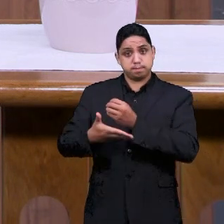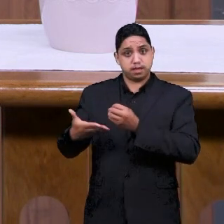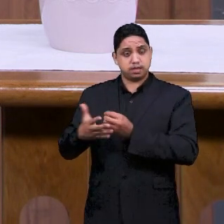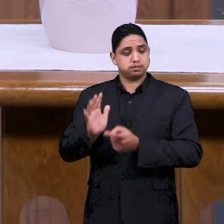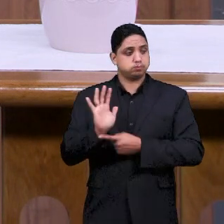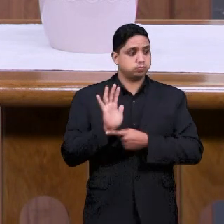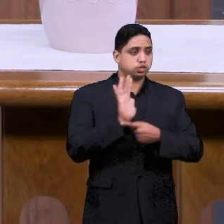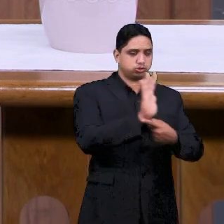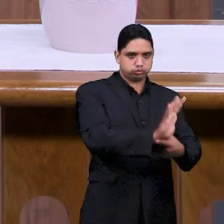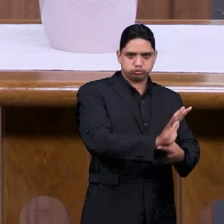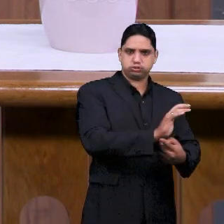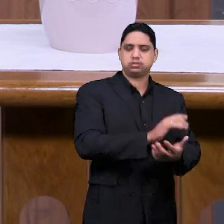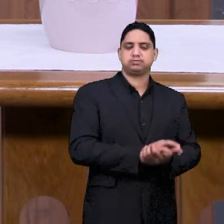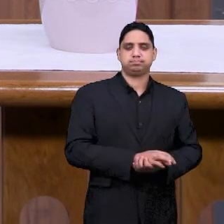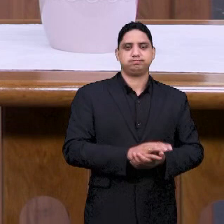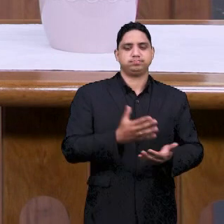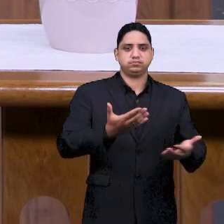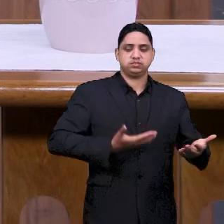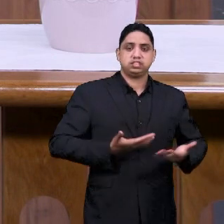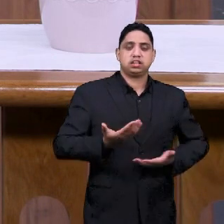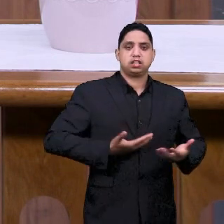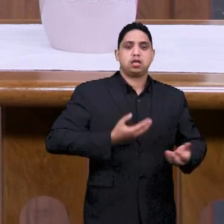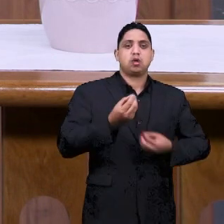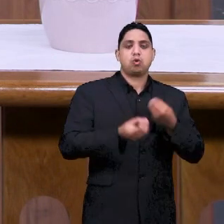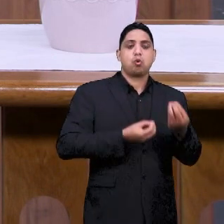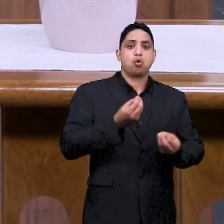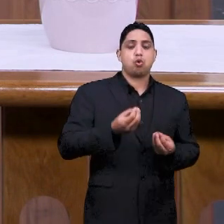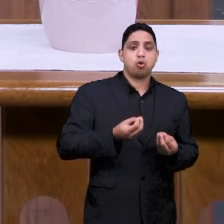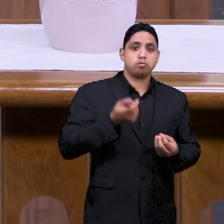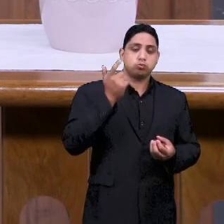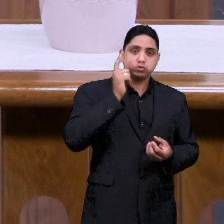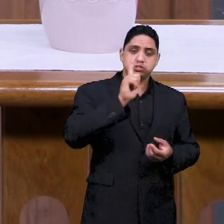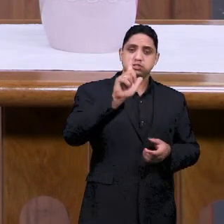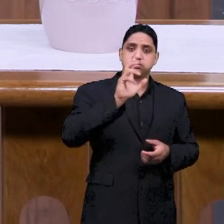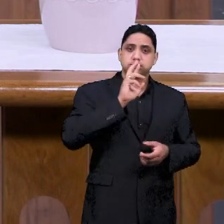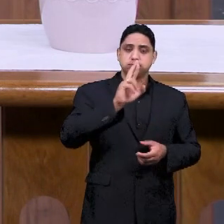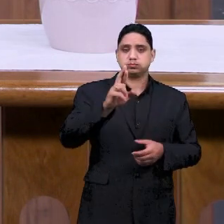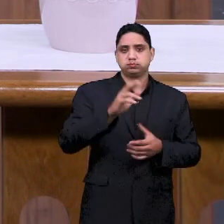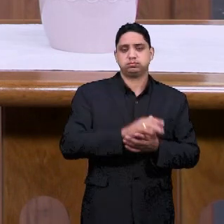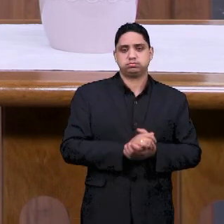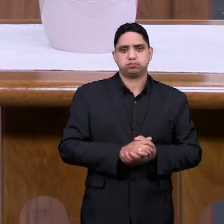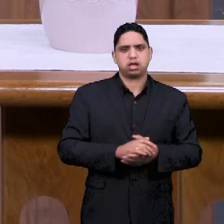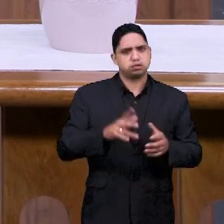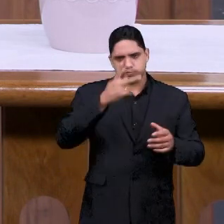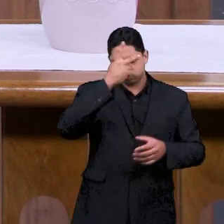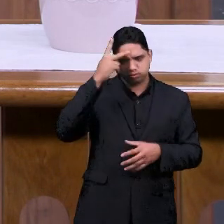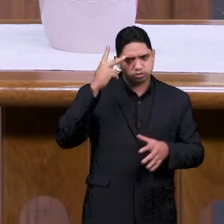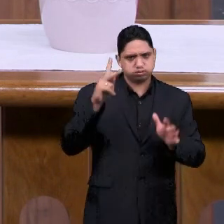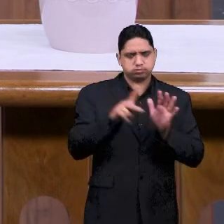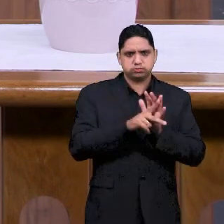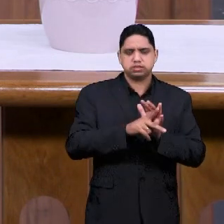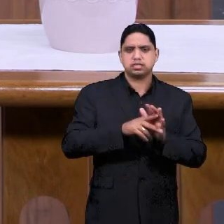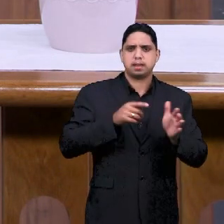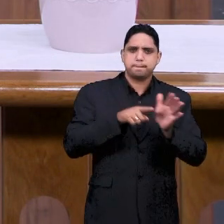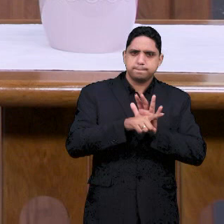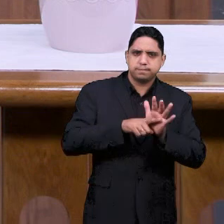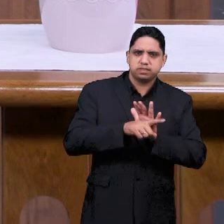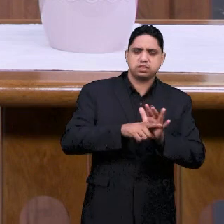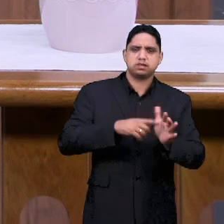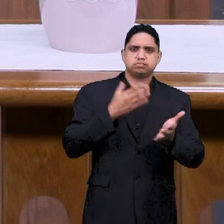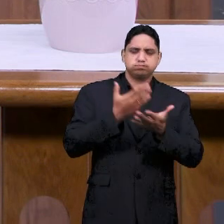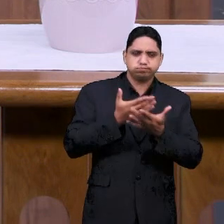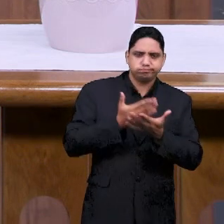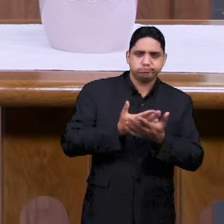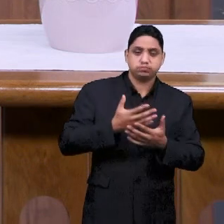avoir un contenu pour aider aux frères et sœurs afin que eux, pour eux-mêmes, ils puissent rechercher dans